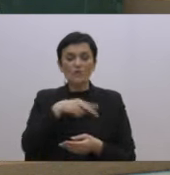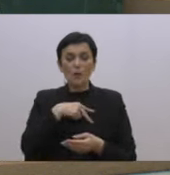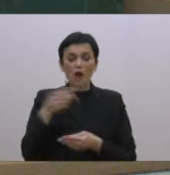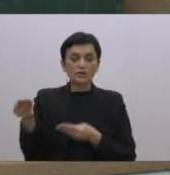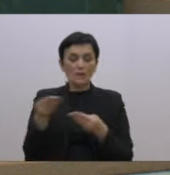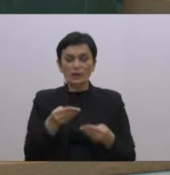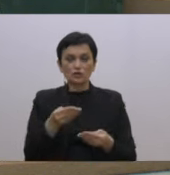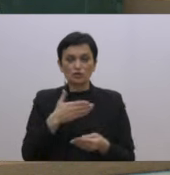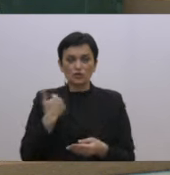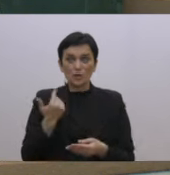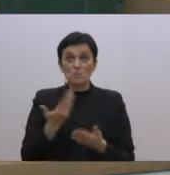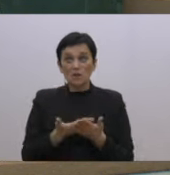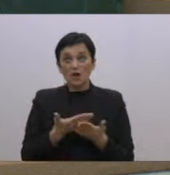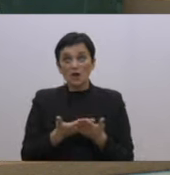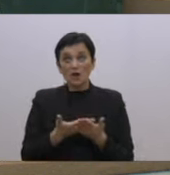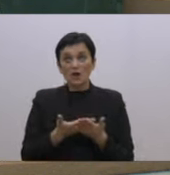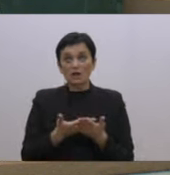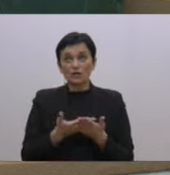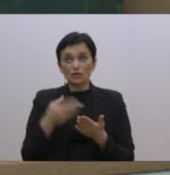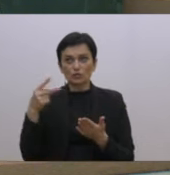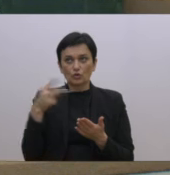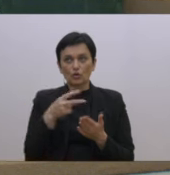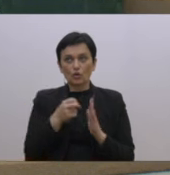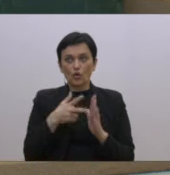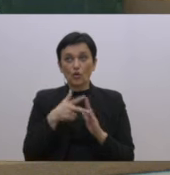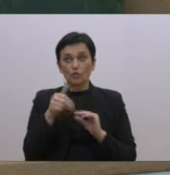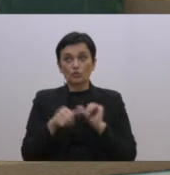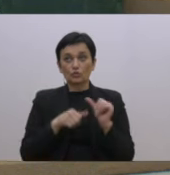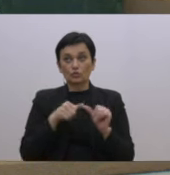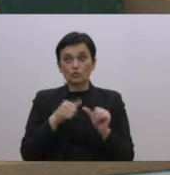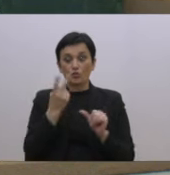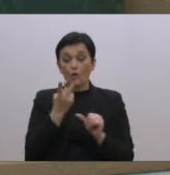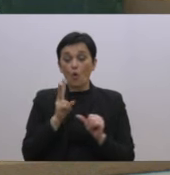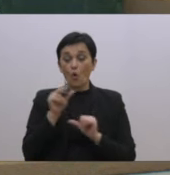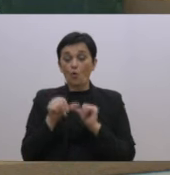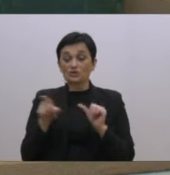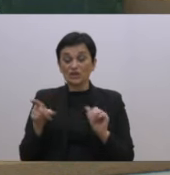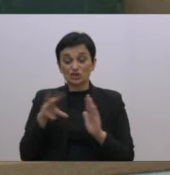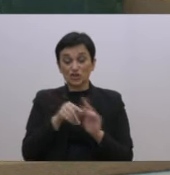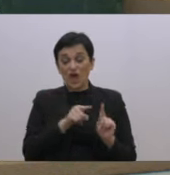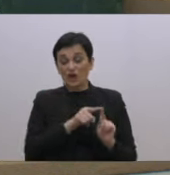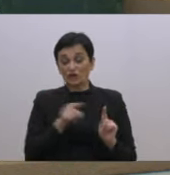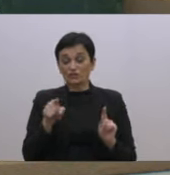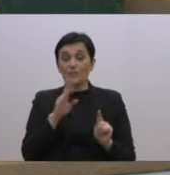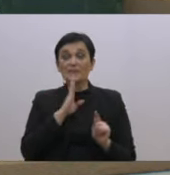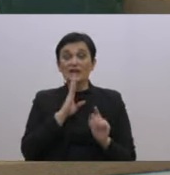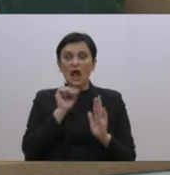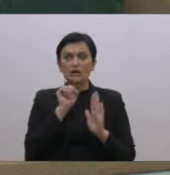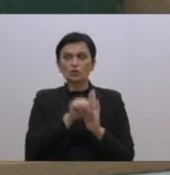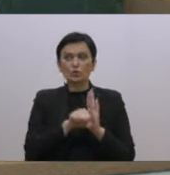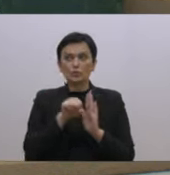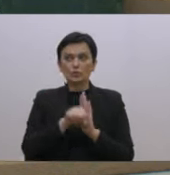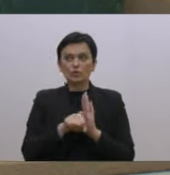პარლამენტში. მაგალითად 2018 წლიდან 2022 წლის ჩათვლით ქალთა მკვლელობებისა